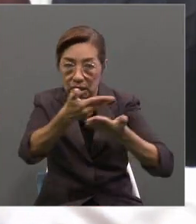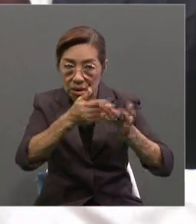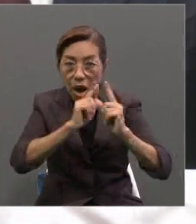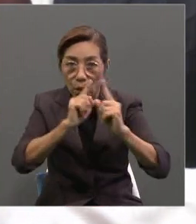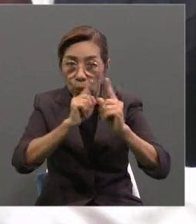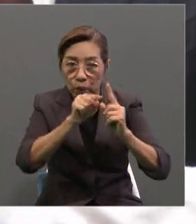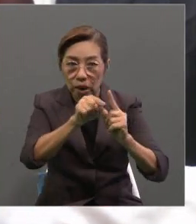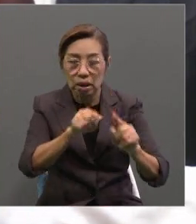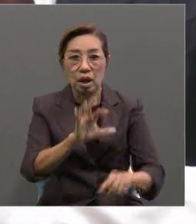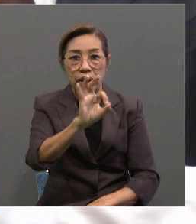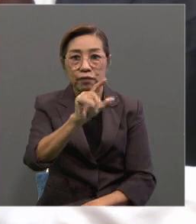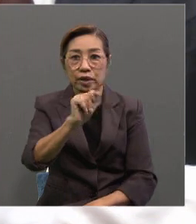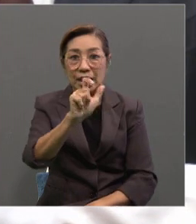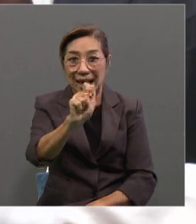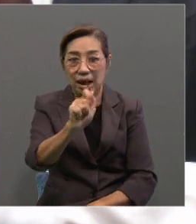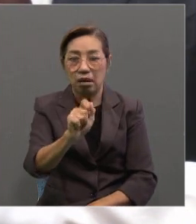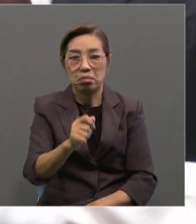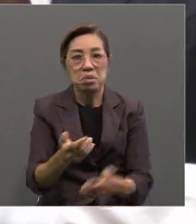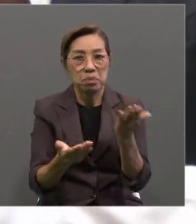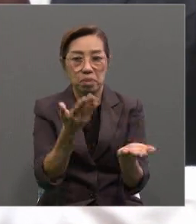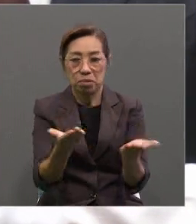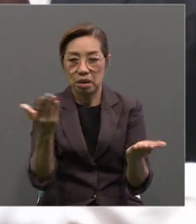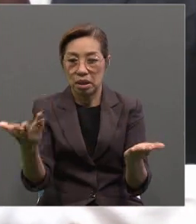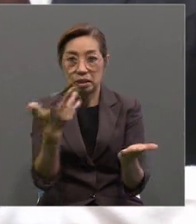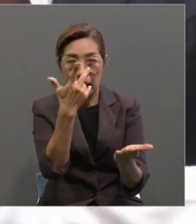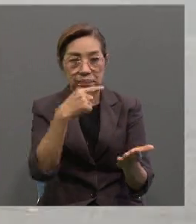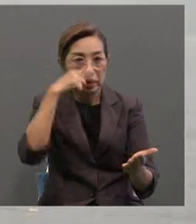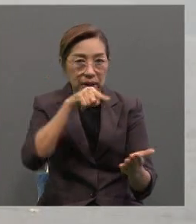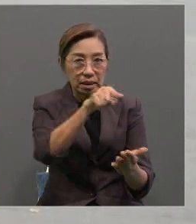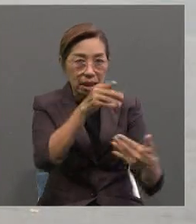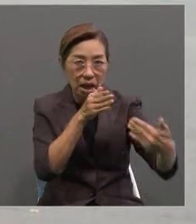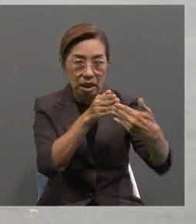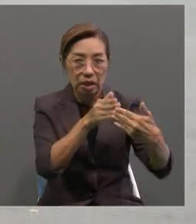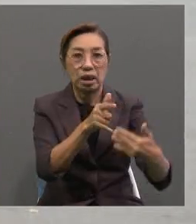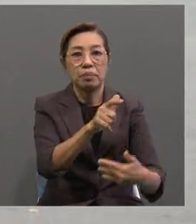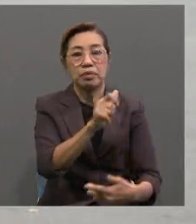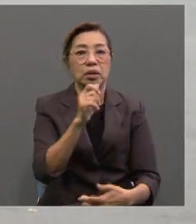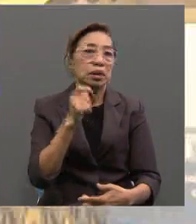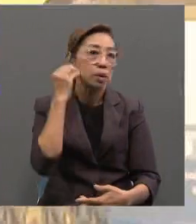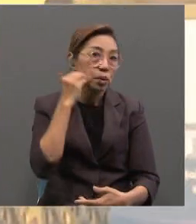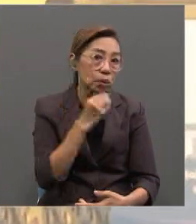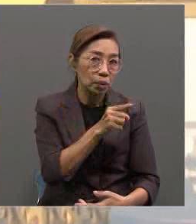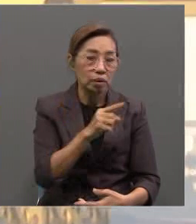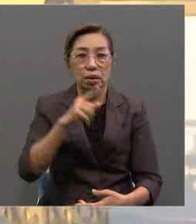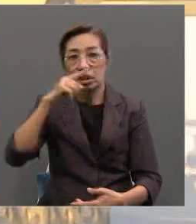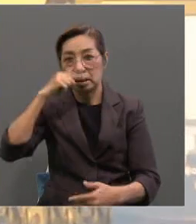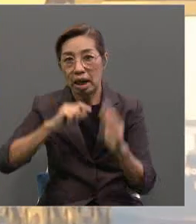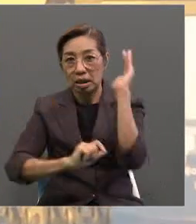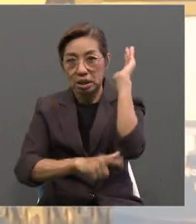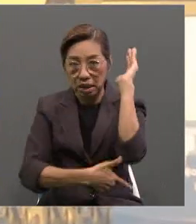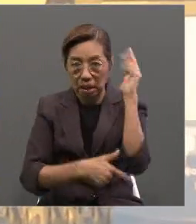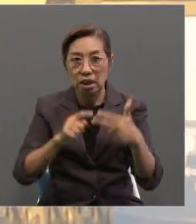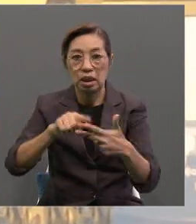การเจรจา ftaจำนวน 3ฉบับค่ะได้แก่ไทยสหรัฐอาหรับเอมิเรตส์ไทยศรีลังการและไทยกับสมาคม